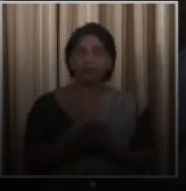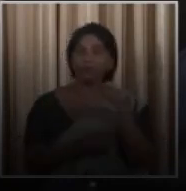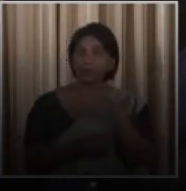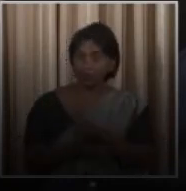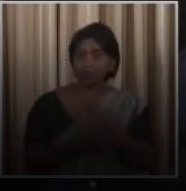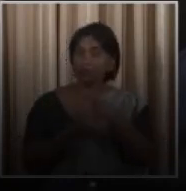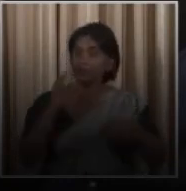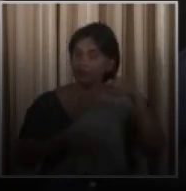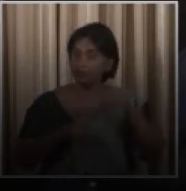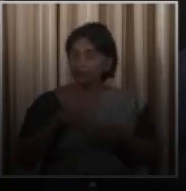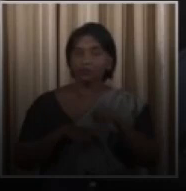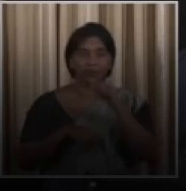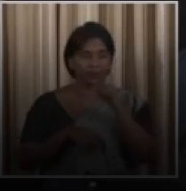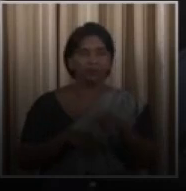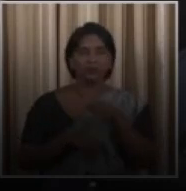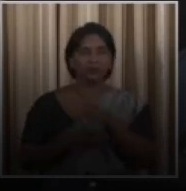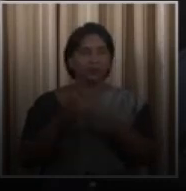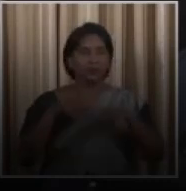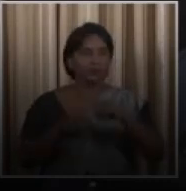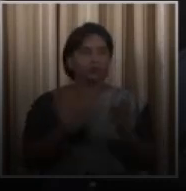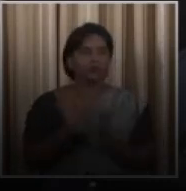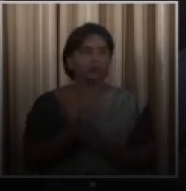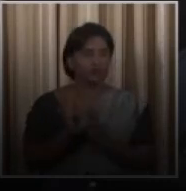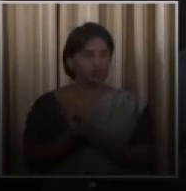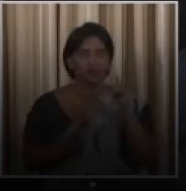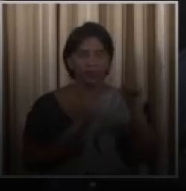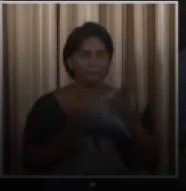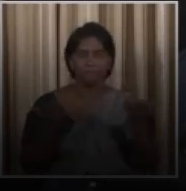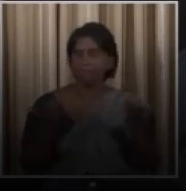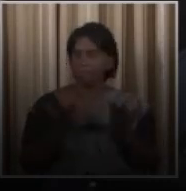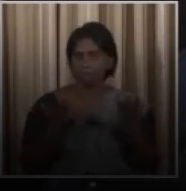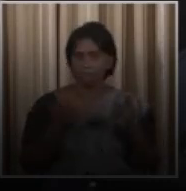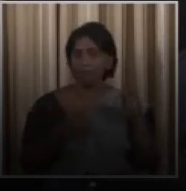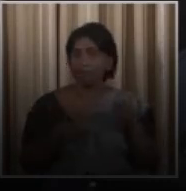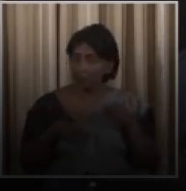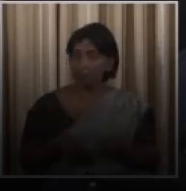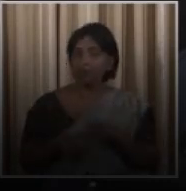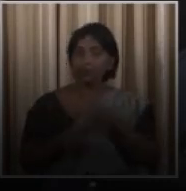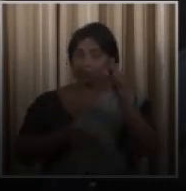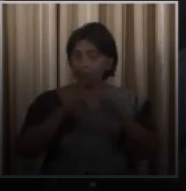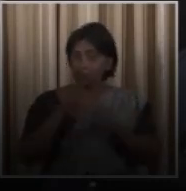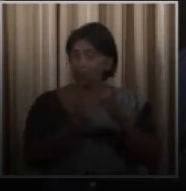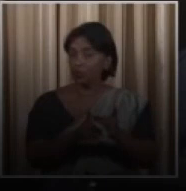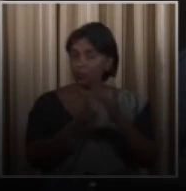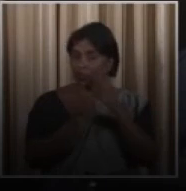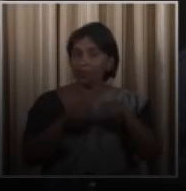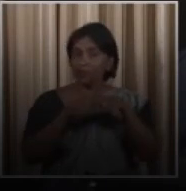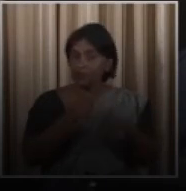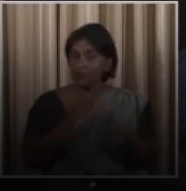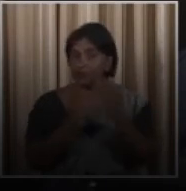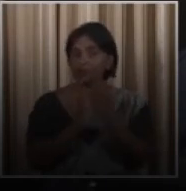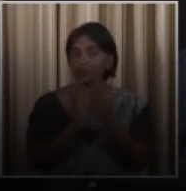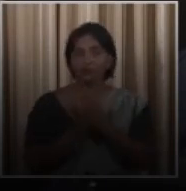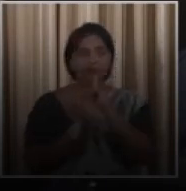මේ මැතිවරණයට කිසිසේත්ම මැතිවරණ කොමිෂන් සභාවට හැකියාවක් නැහැ මේ අපේක්ෂකීන්ට අදාළව වියදම් දැරීමේ